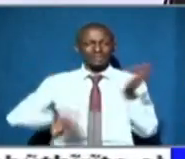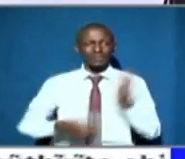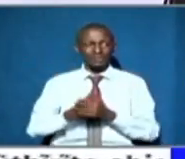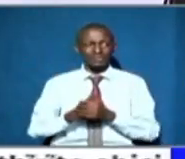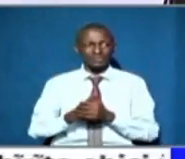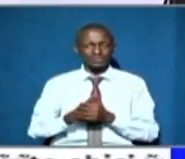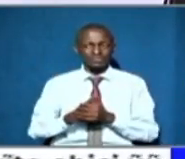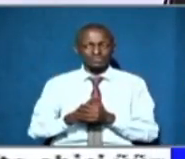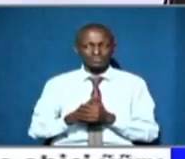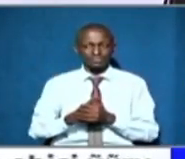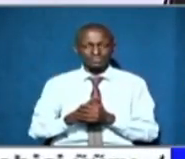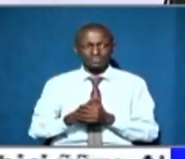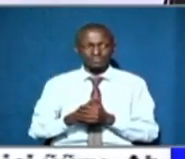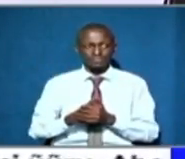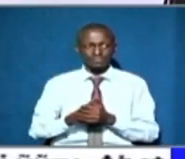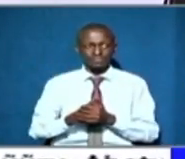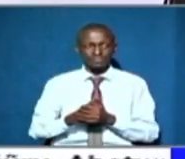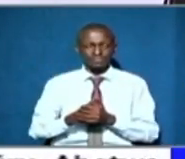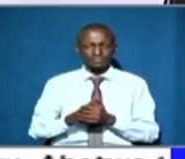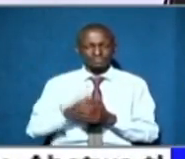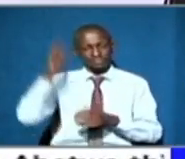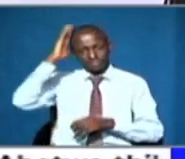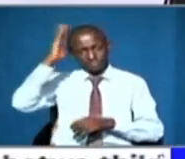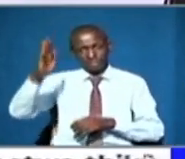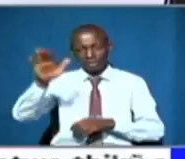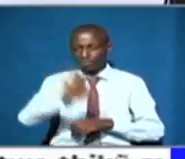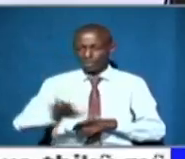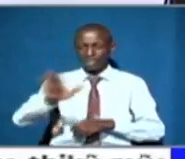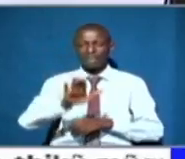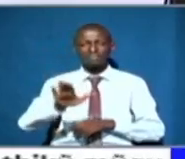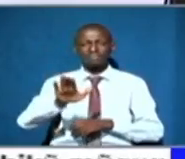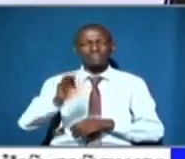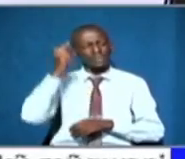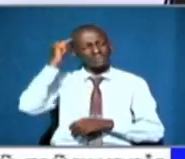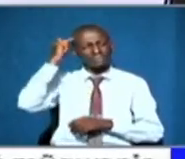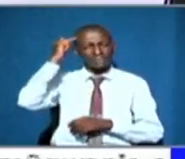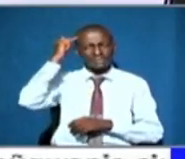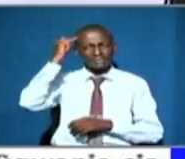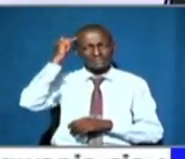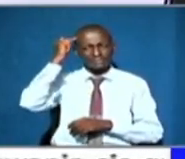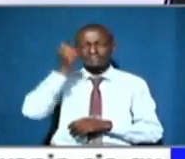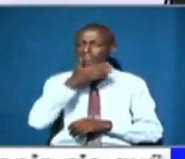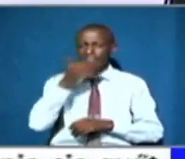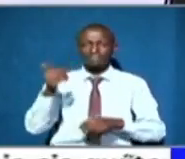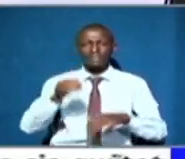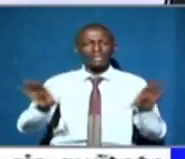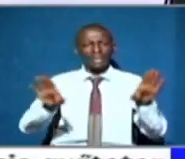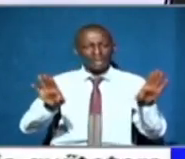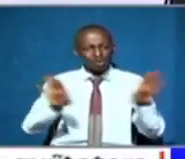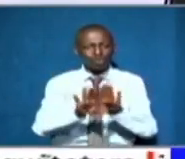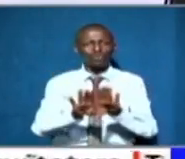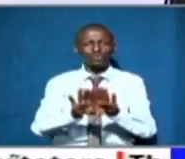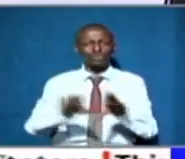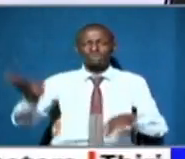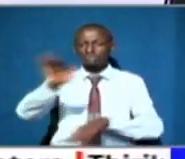jengage ithikai ni judi dungoji ithikai mwe studio hauguo na niwega guikare oguo kuhigeto kotodo